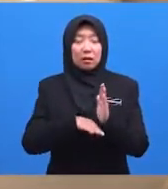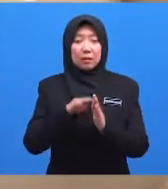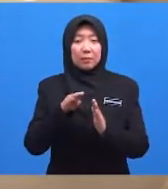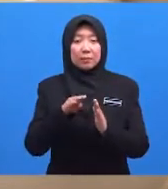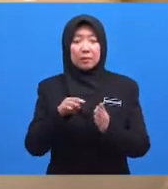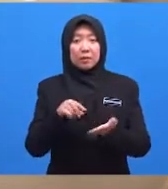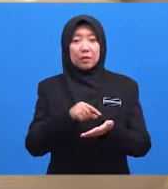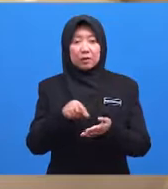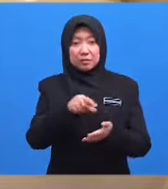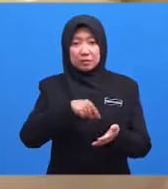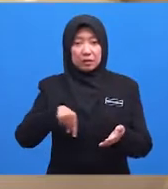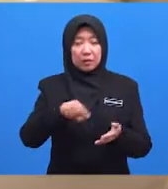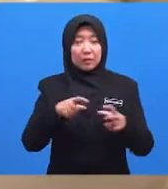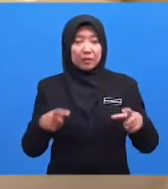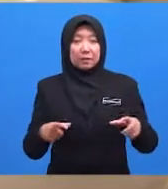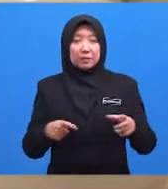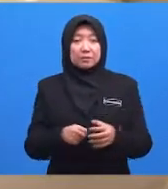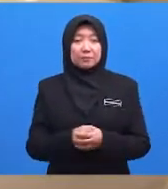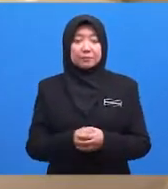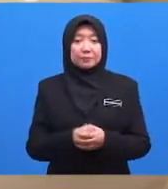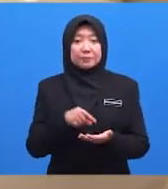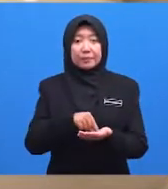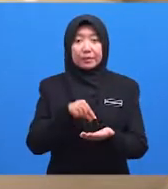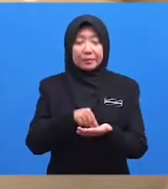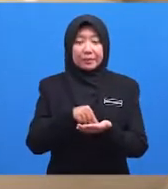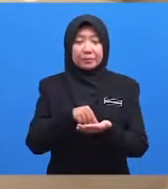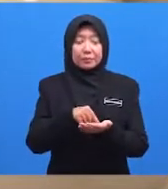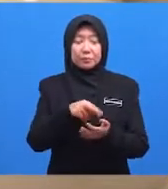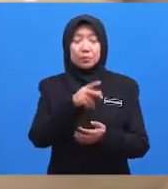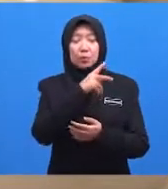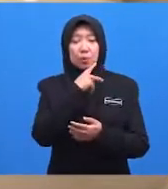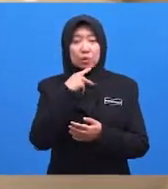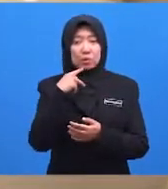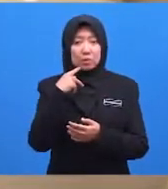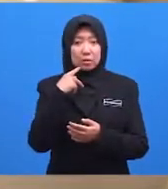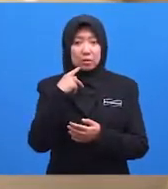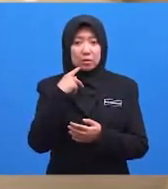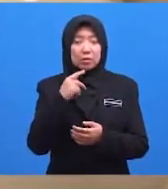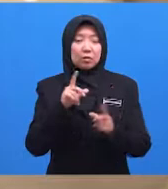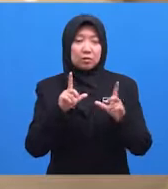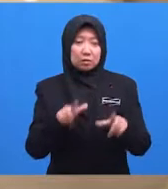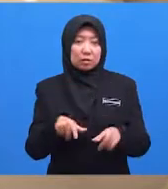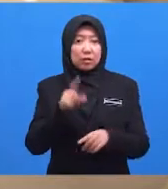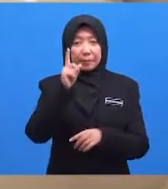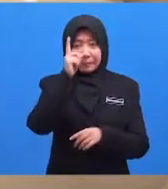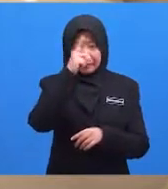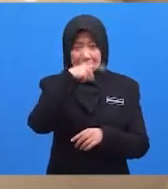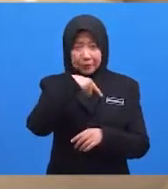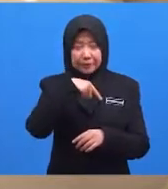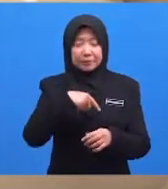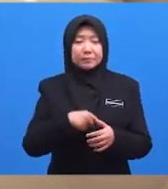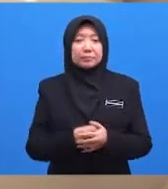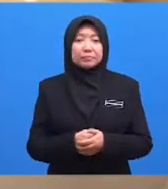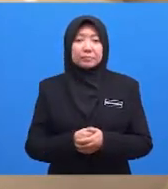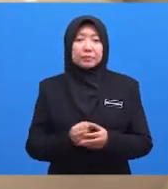garisan pinggan ya. Yang ini ada ayam adalah protein. Jadi kita kena letak di bahagian depan. Ini